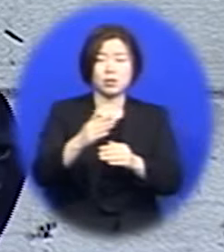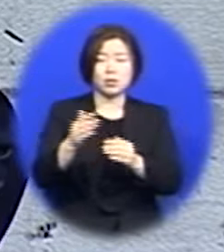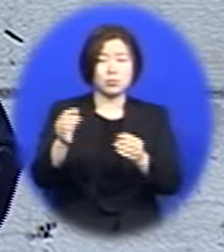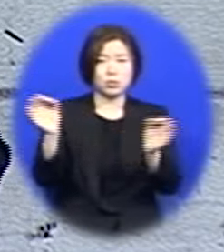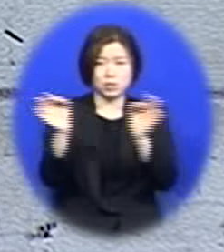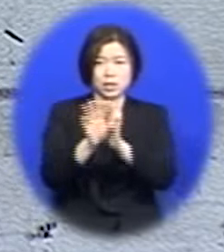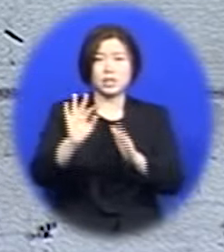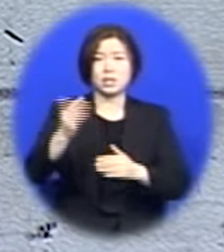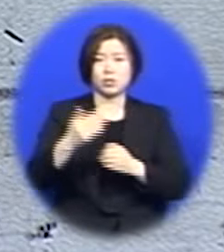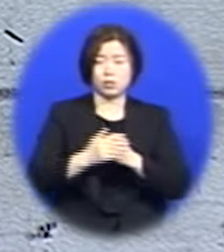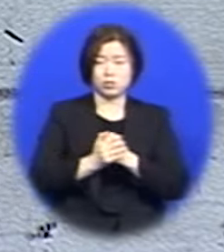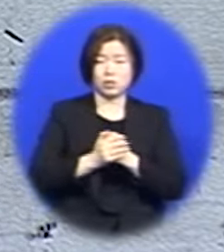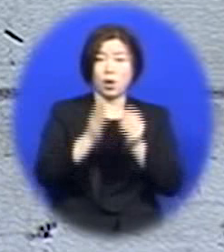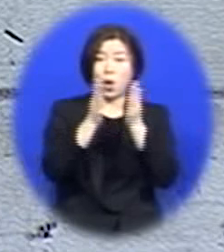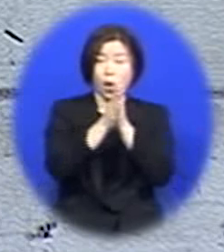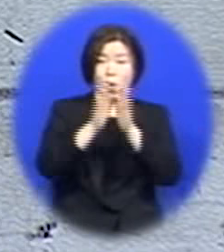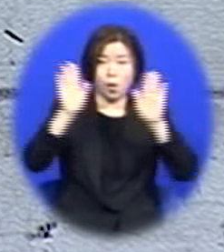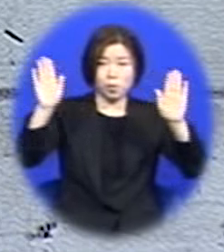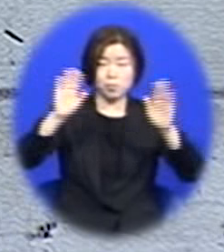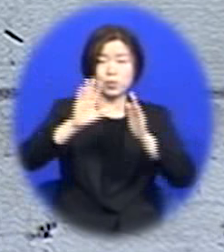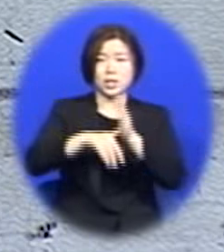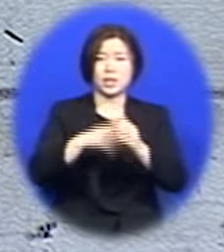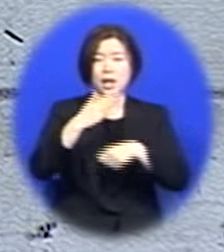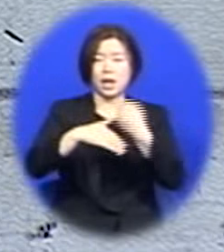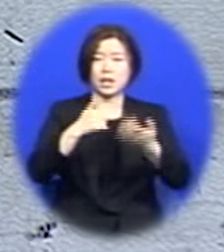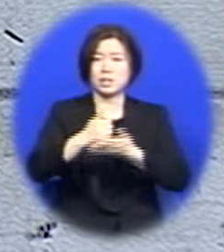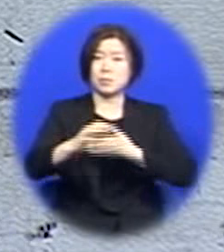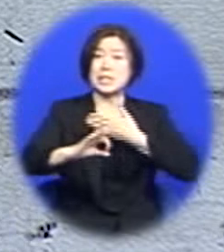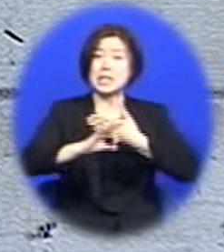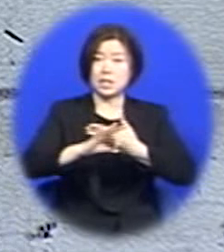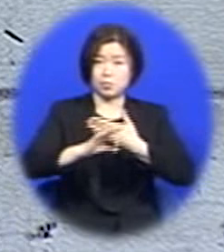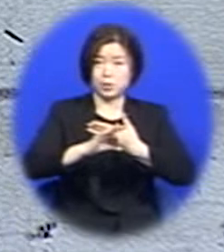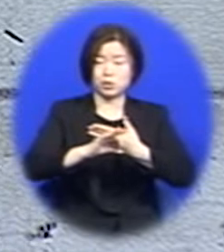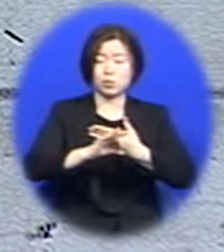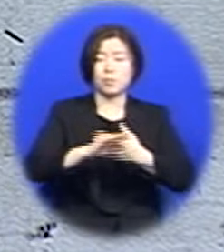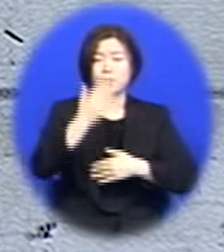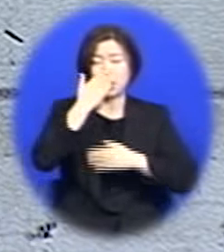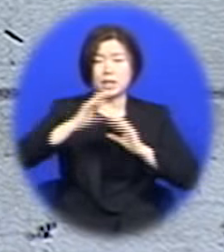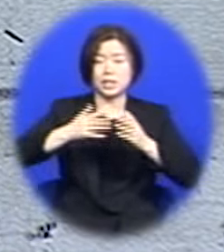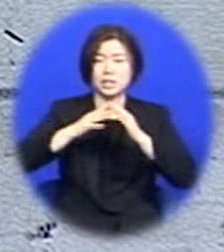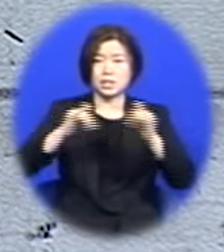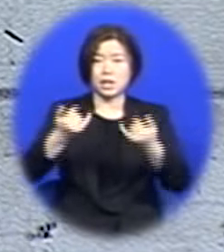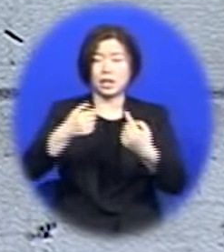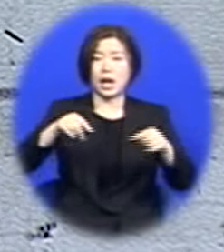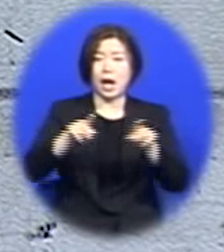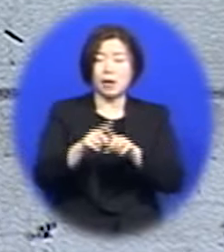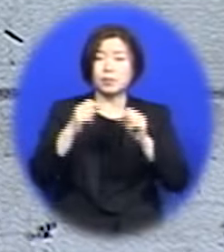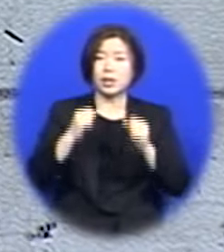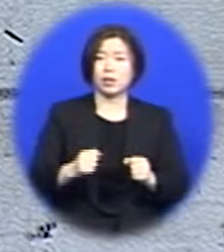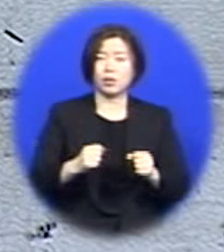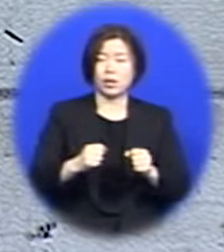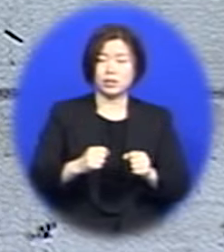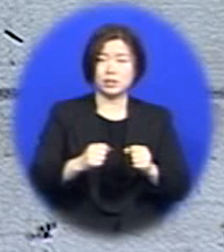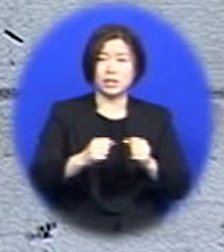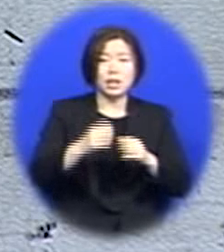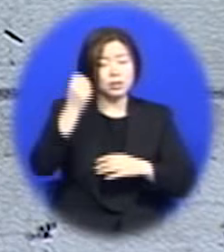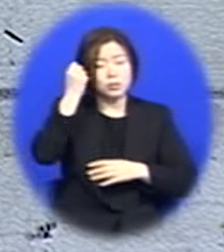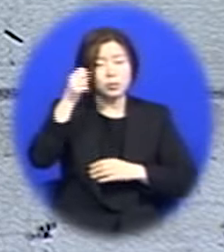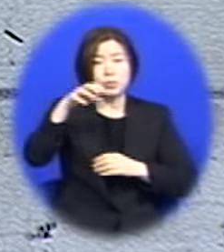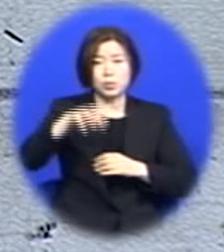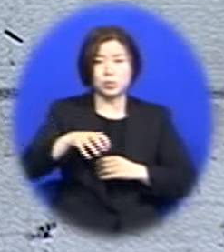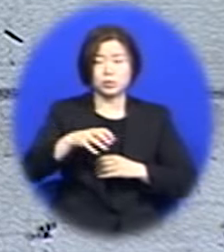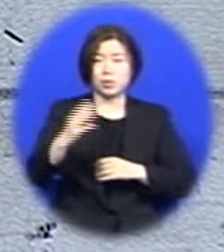모세 때 하나님이 임시로 이스라엘 백성들과 함께 거하는 처소로 성막을 만들게